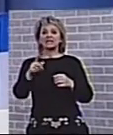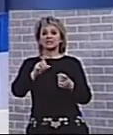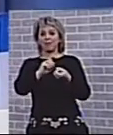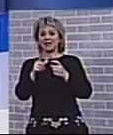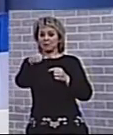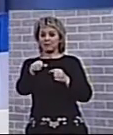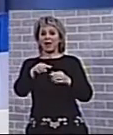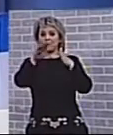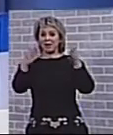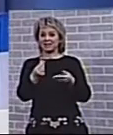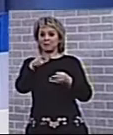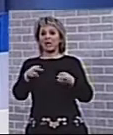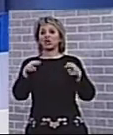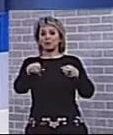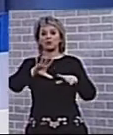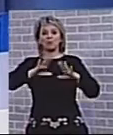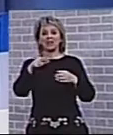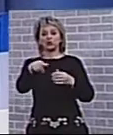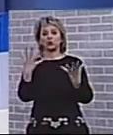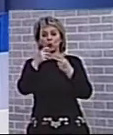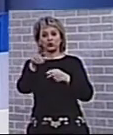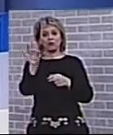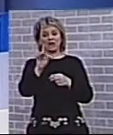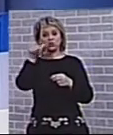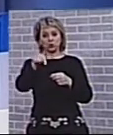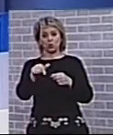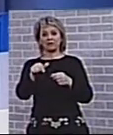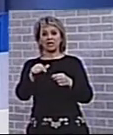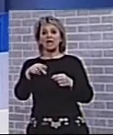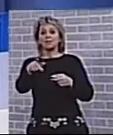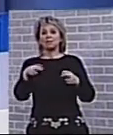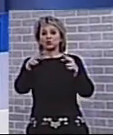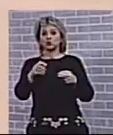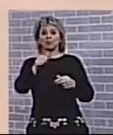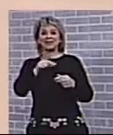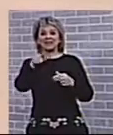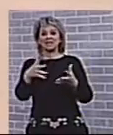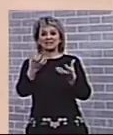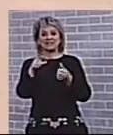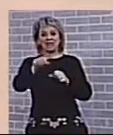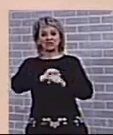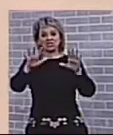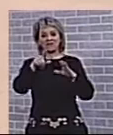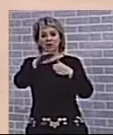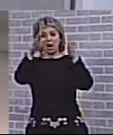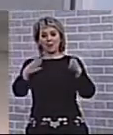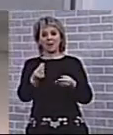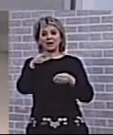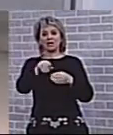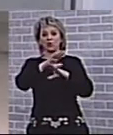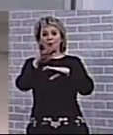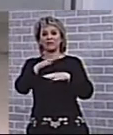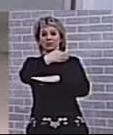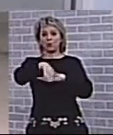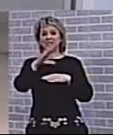между банкоматом и грабителями произошла сегодня ночью в Ростове. Злоумышленники попытались взять взрывом аппарат в банковском офисе